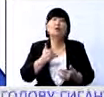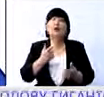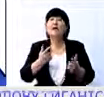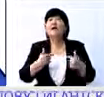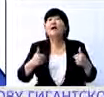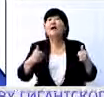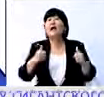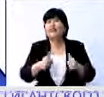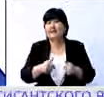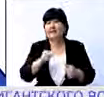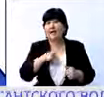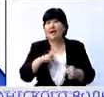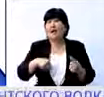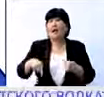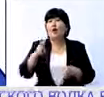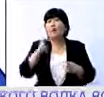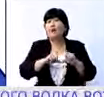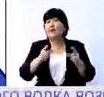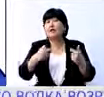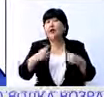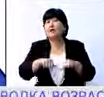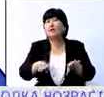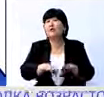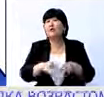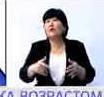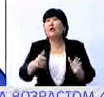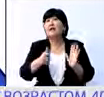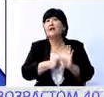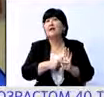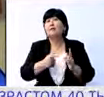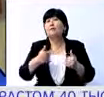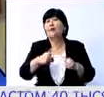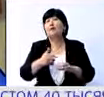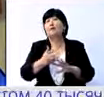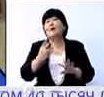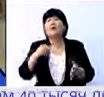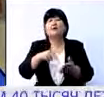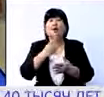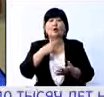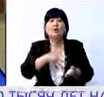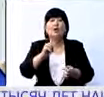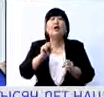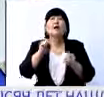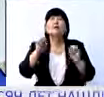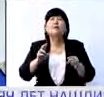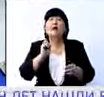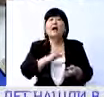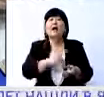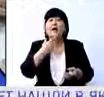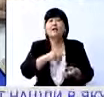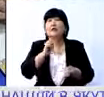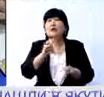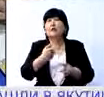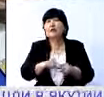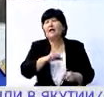организации, предприятия, которые в организованном виде всем коллективам сдают кровь. По словам специалистов центра, сдача крови полезна